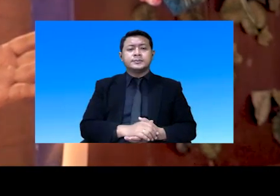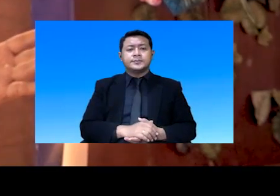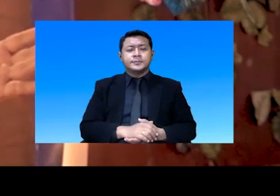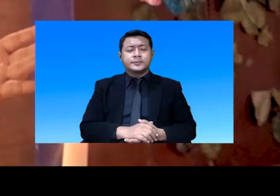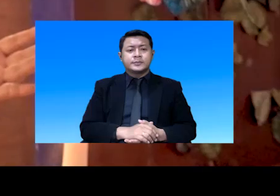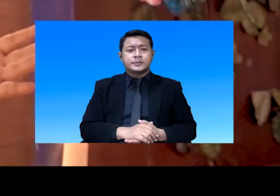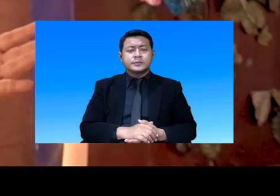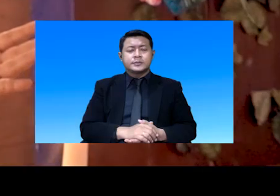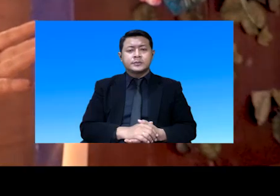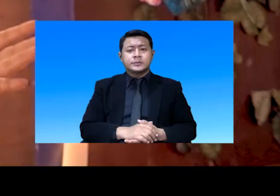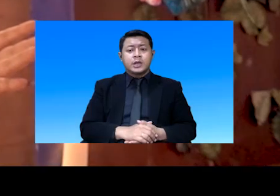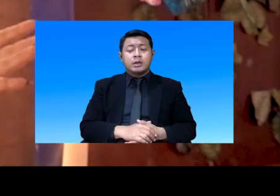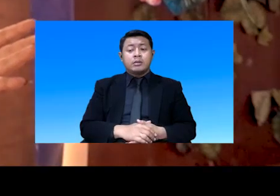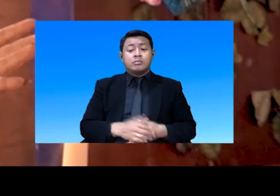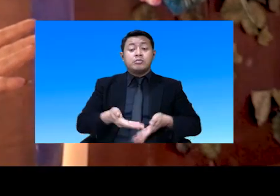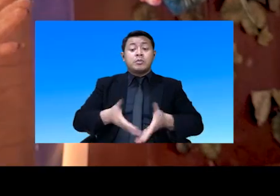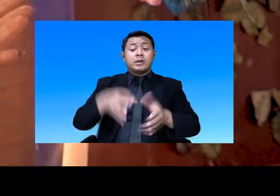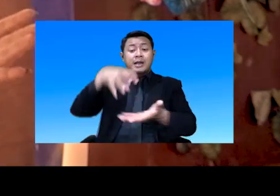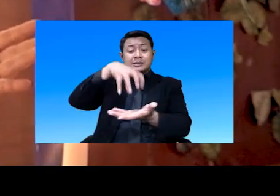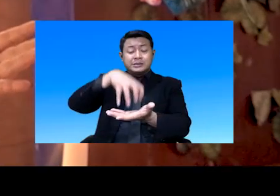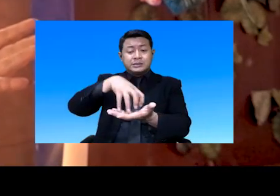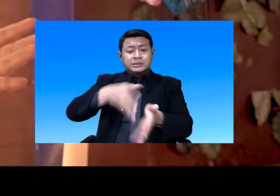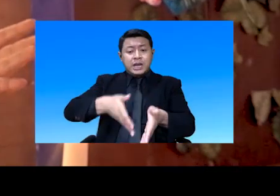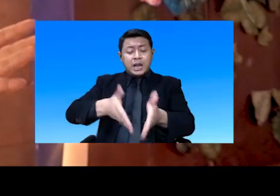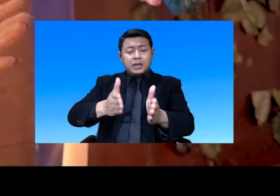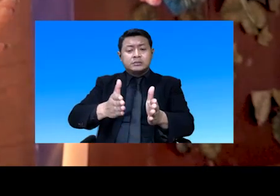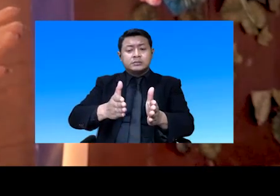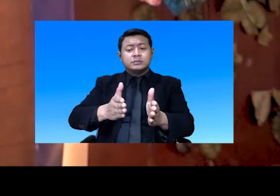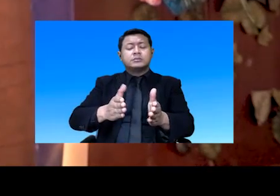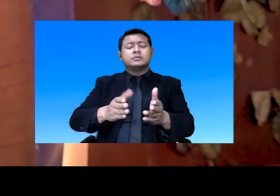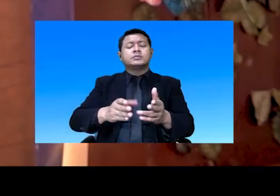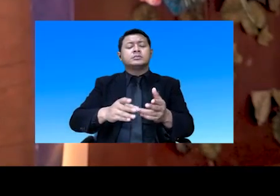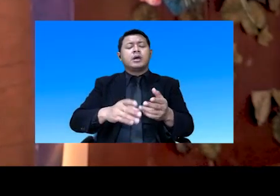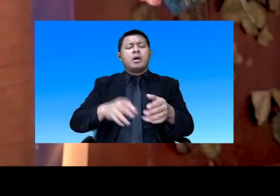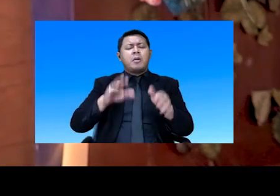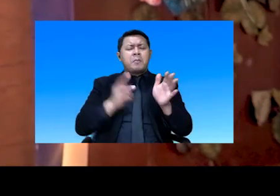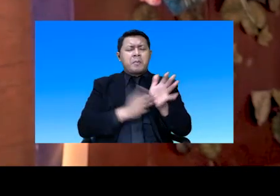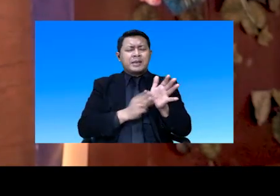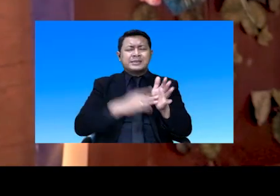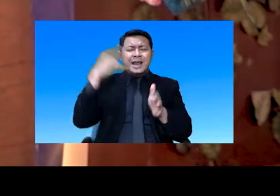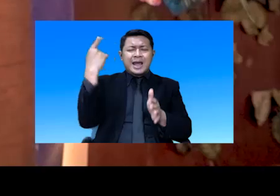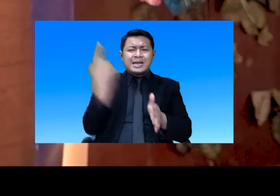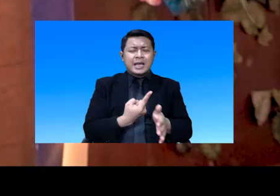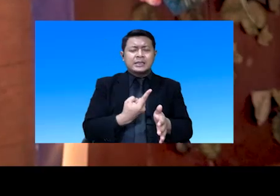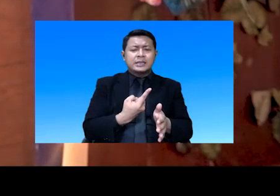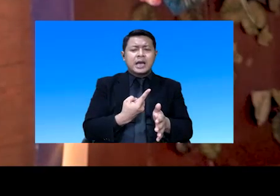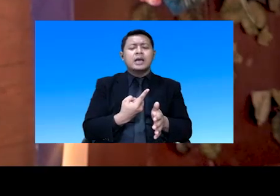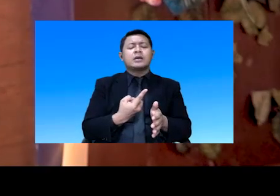Tidak saja memberikan jalan keluar, karena saya percaya bahwa masalah itu datang sepaket dengan jalan